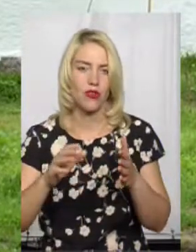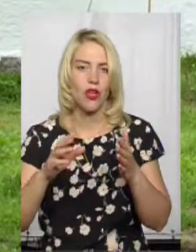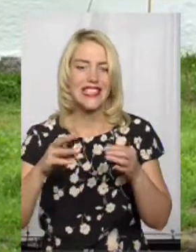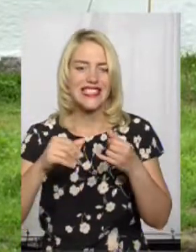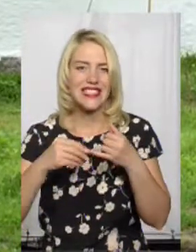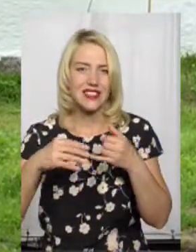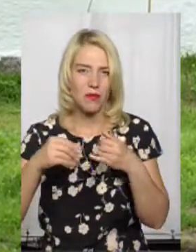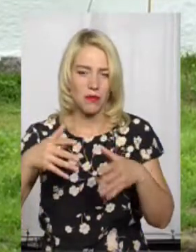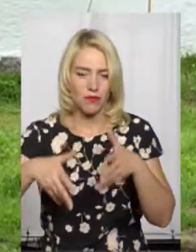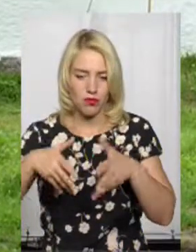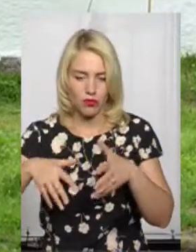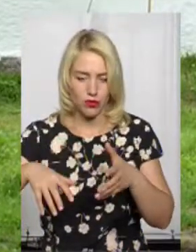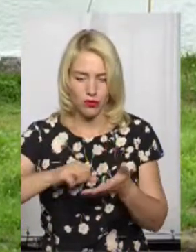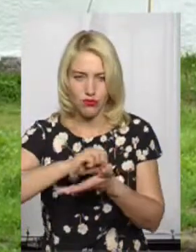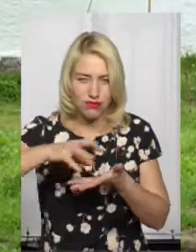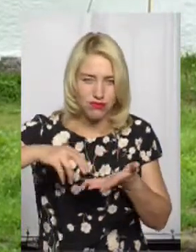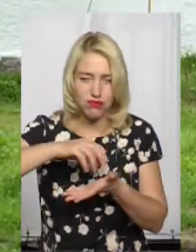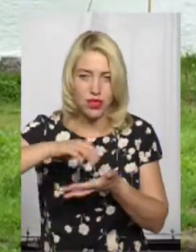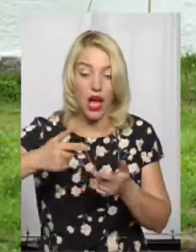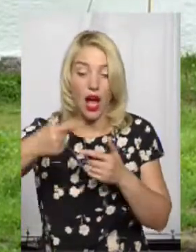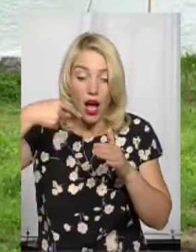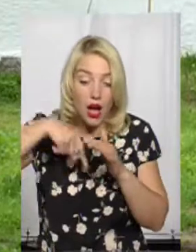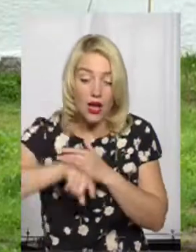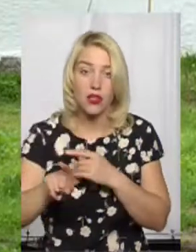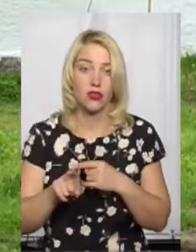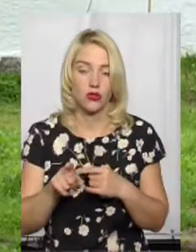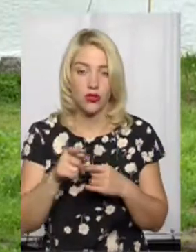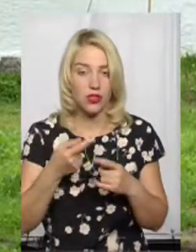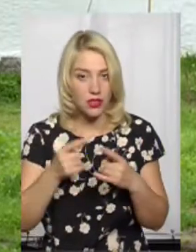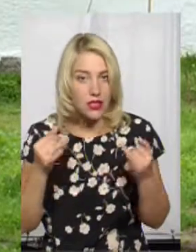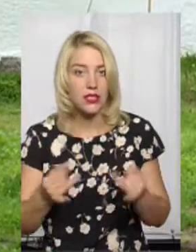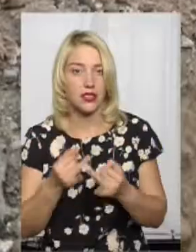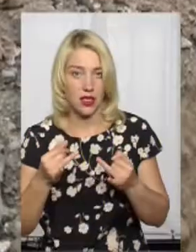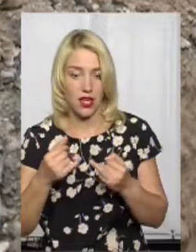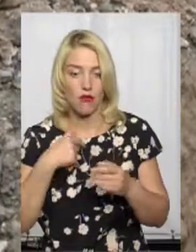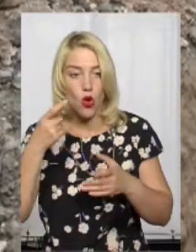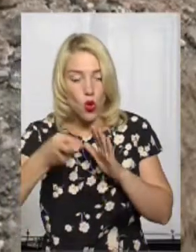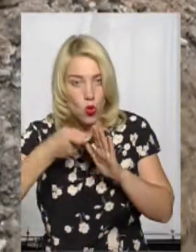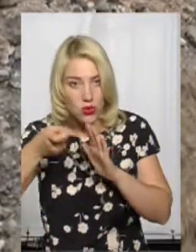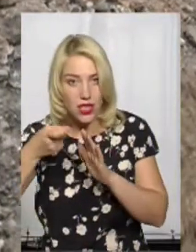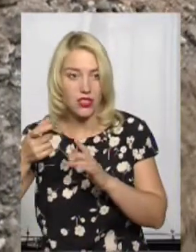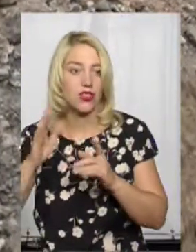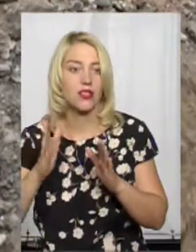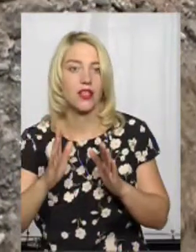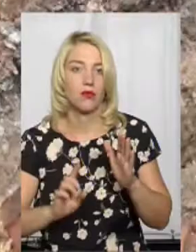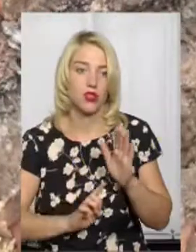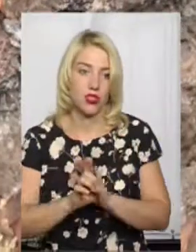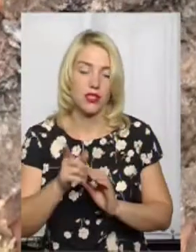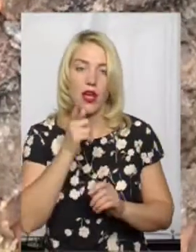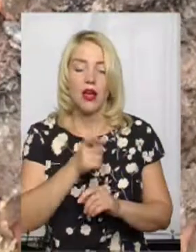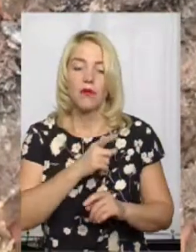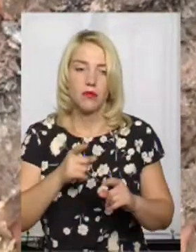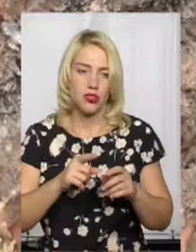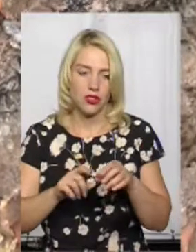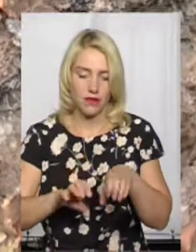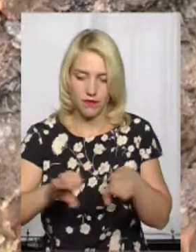під цими наносами ми побачимо, це інтрига, це цікаво. Дослідження тільки розпочинаються. При прокладанні комунікацій на території старого